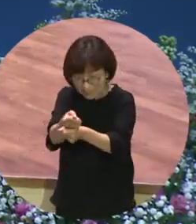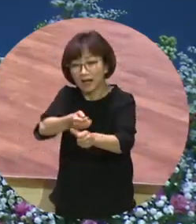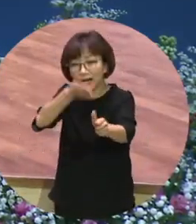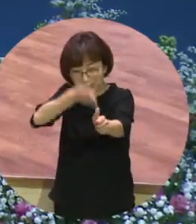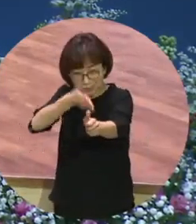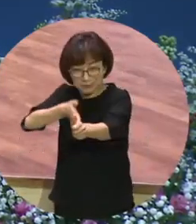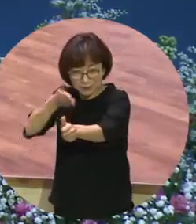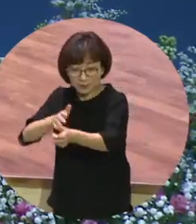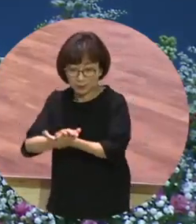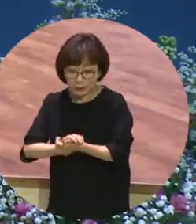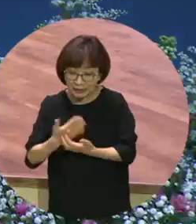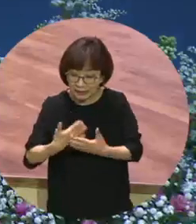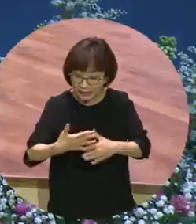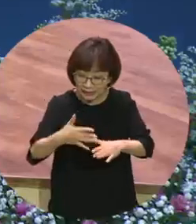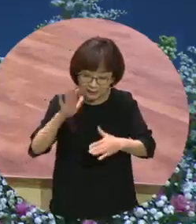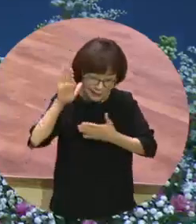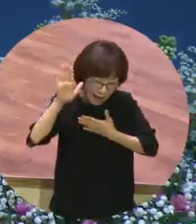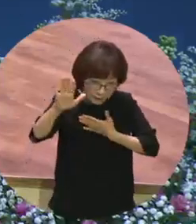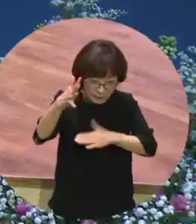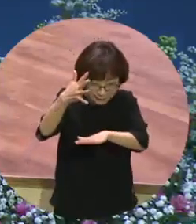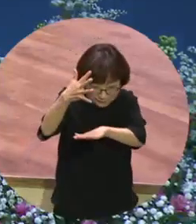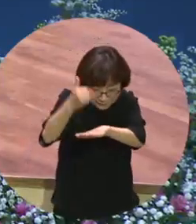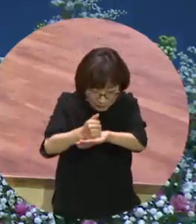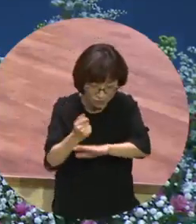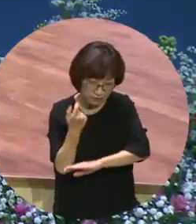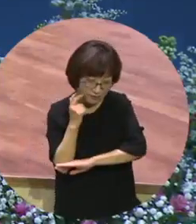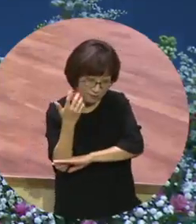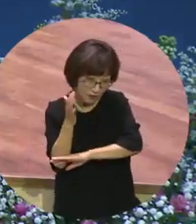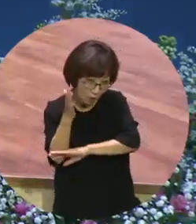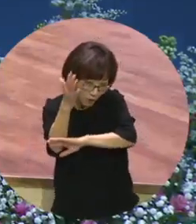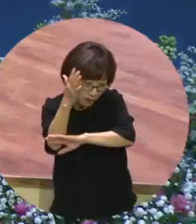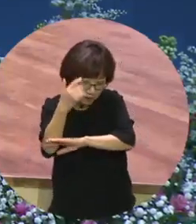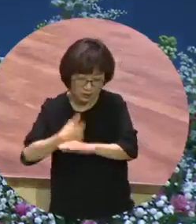영광이 이전 영광보다 더 크리라.